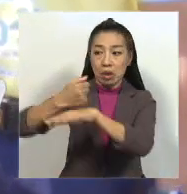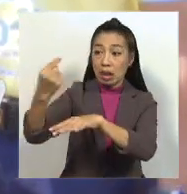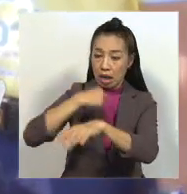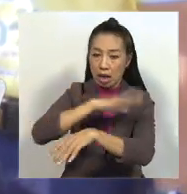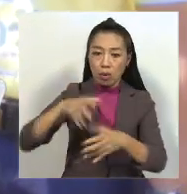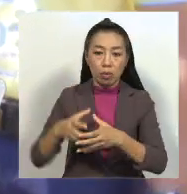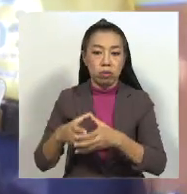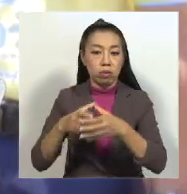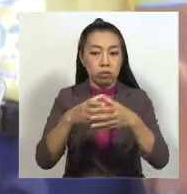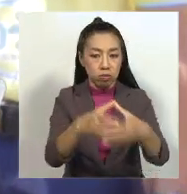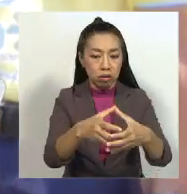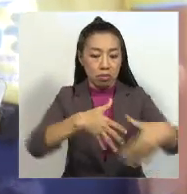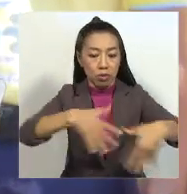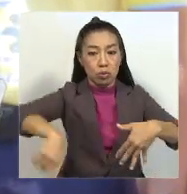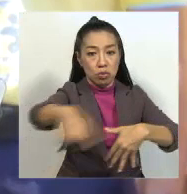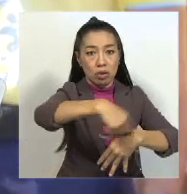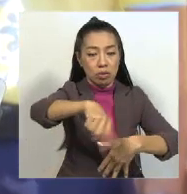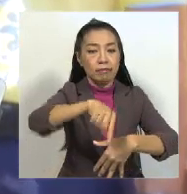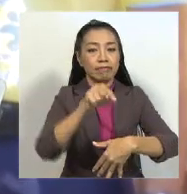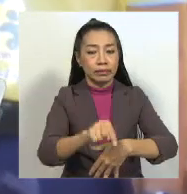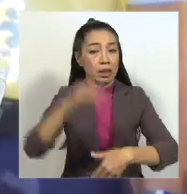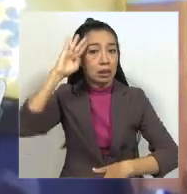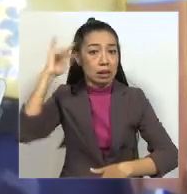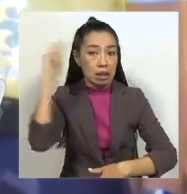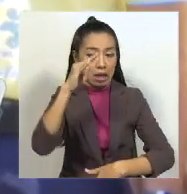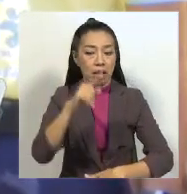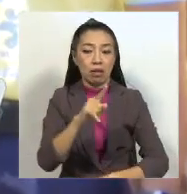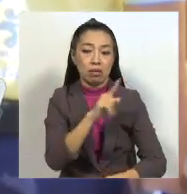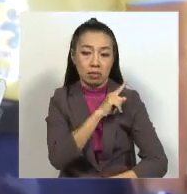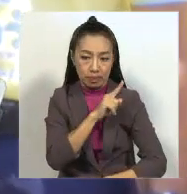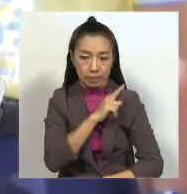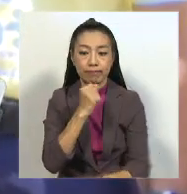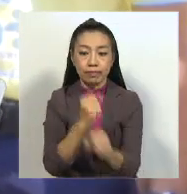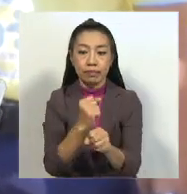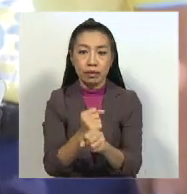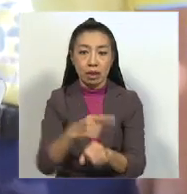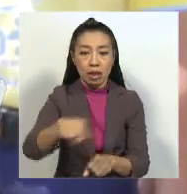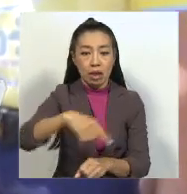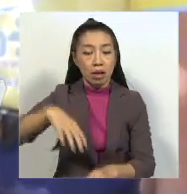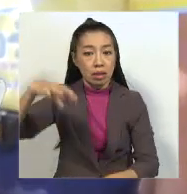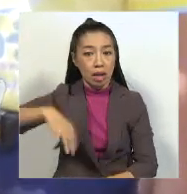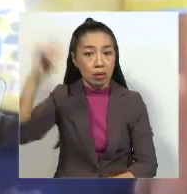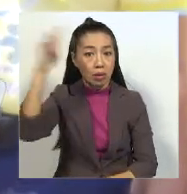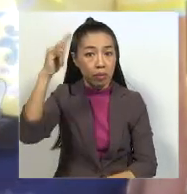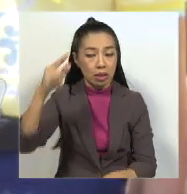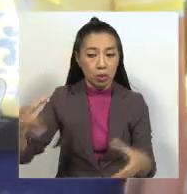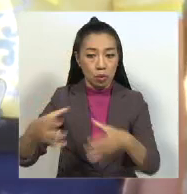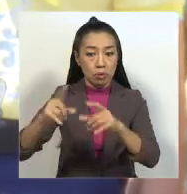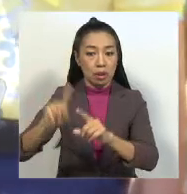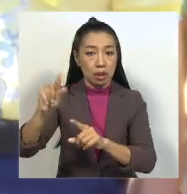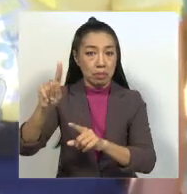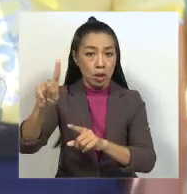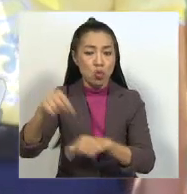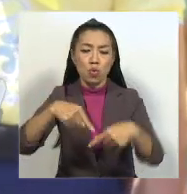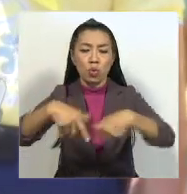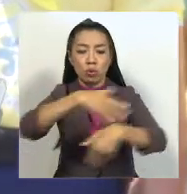ที่ซึ่งพื้นที่ตรงนี้เป็นพื้นที่ที่กองทัพอากาศเรารับมอบหมายนะโดยที่กองบิน21เป็นกองบินที่อยู่ในพื้นที่นะครับก็ด